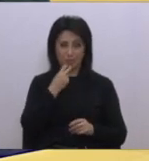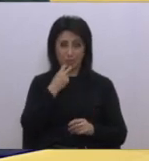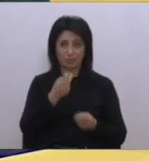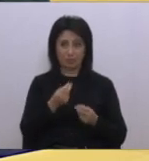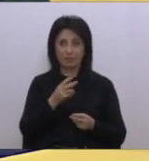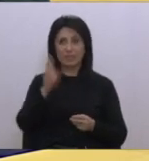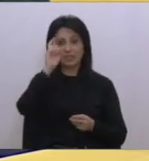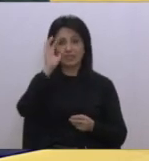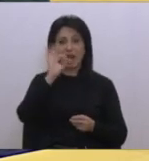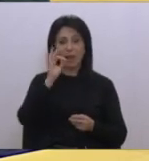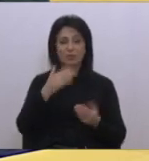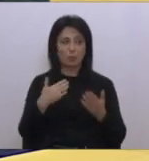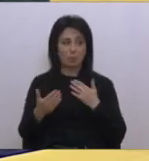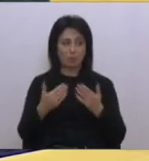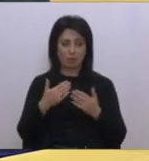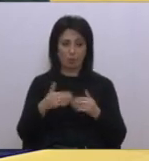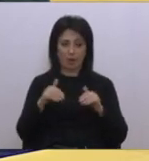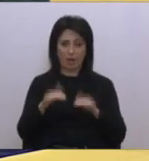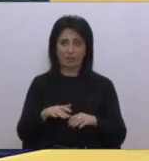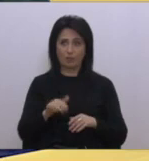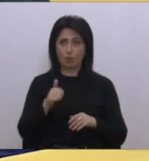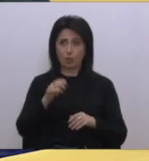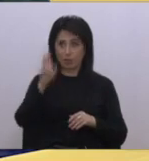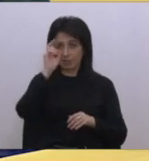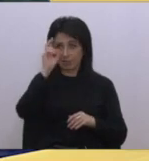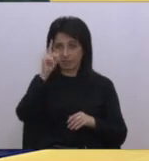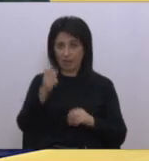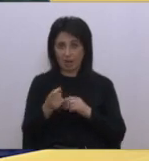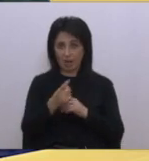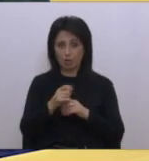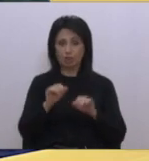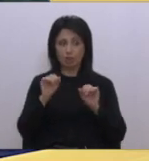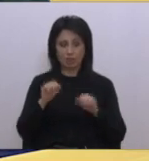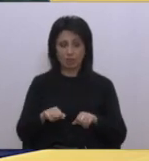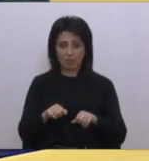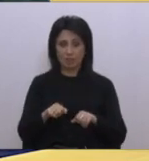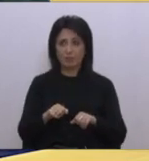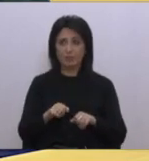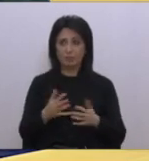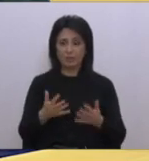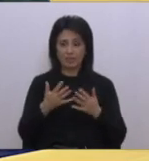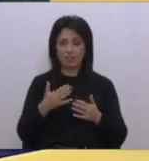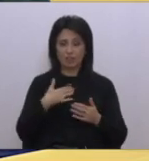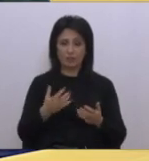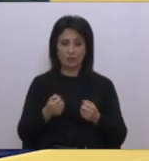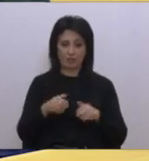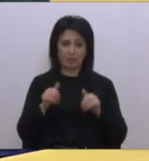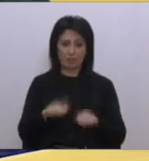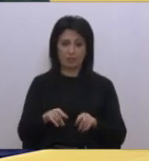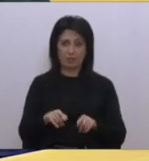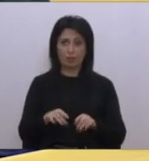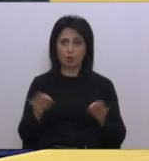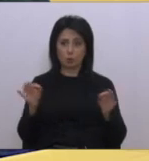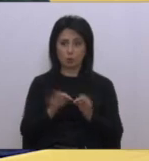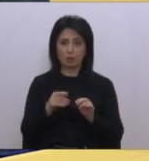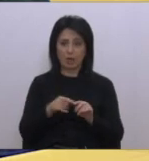არის სახელმწიფოებრივ მიდგომაზე და გადაწყვეტაზე. როგორც კი სახელმწიფოს გაუჩნდა შესაძლებლობა, ყისიერად ჩვენ მივიღეთ ეს გადაწყვეტილება და